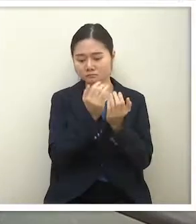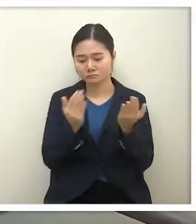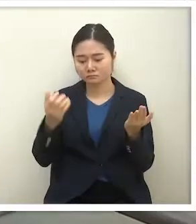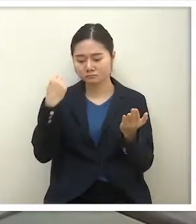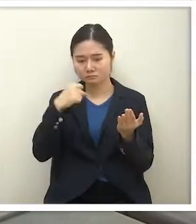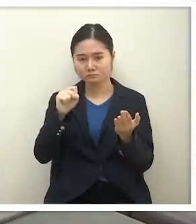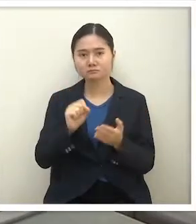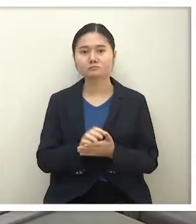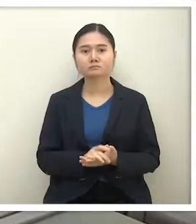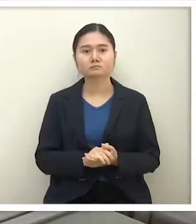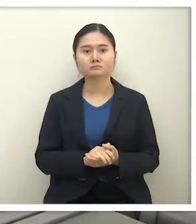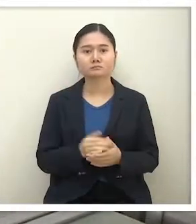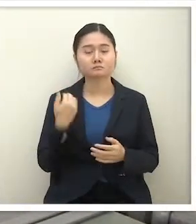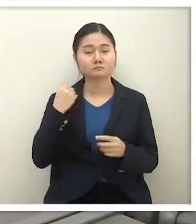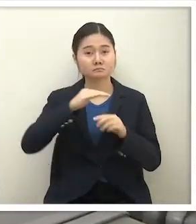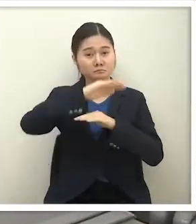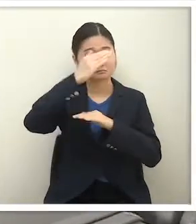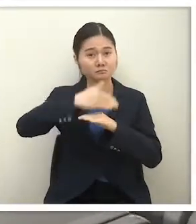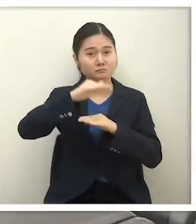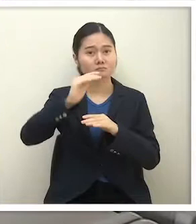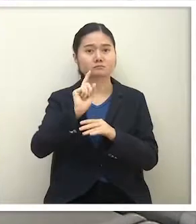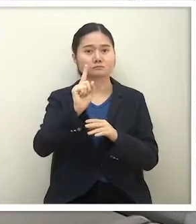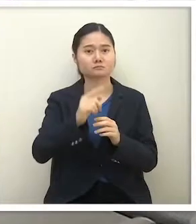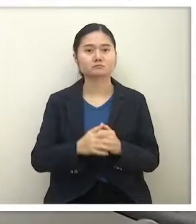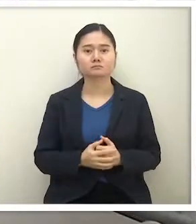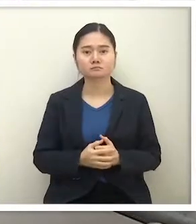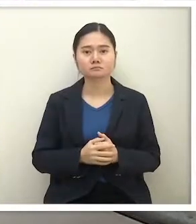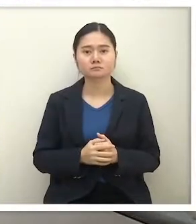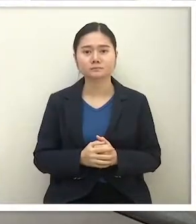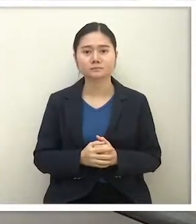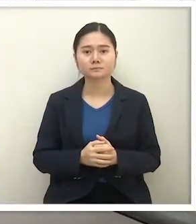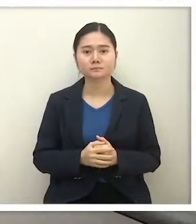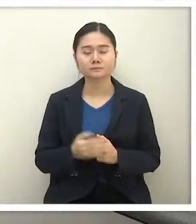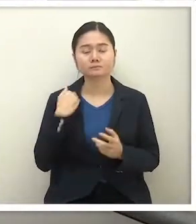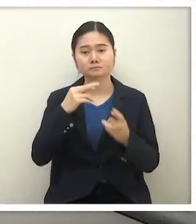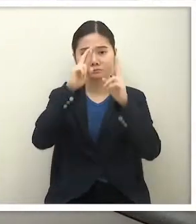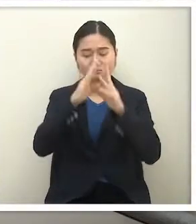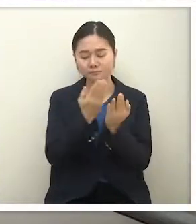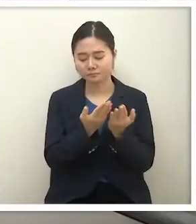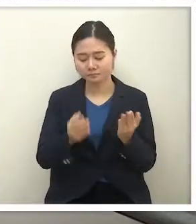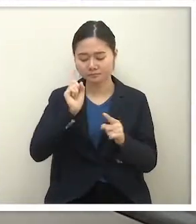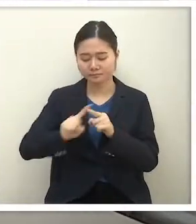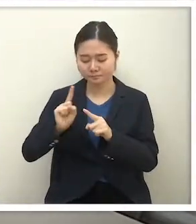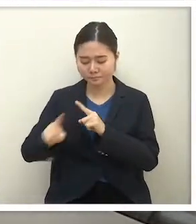ยกว่าจะได้ยอดเขายอดนั้นครับมีหลายแบ